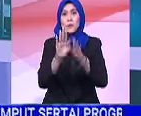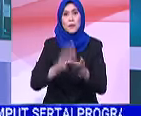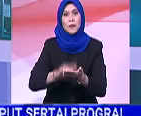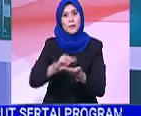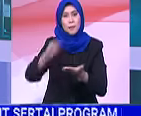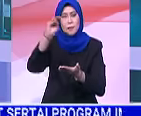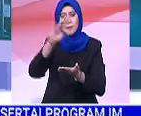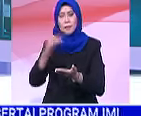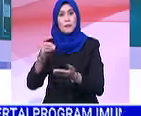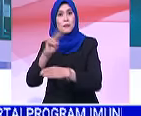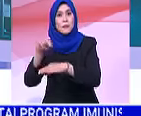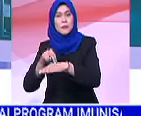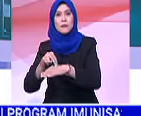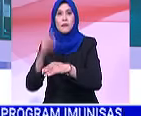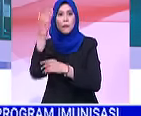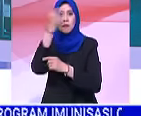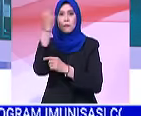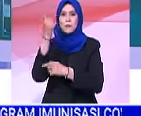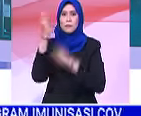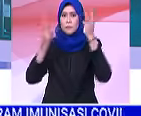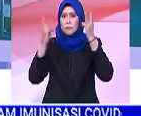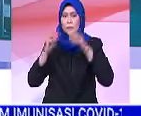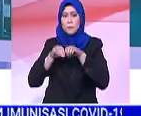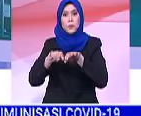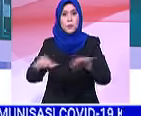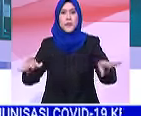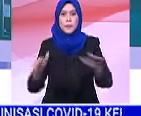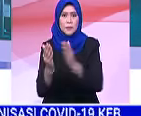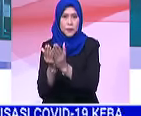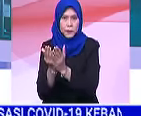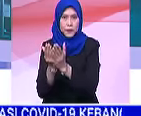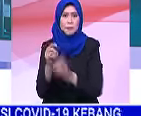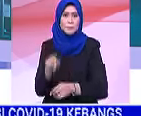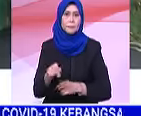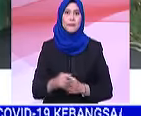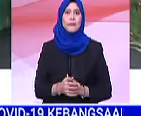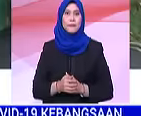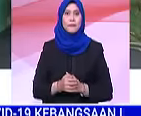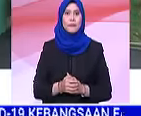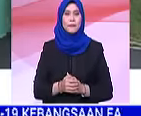kebangsaan dan sekolah menengah berikutan potensi penularan COVID-19 di sekolah terlibat.